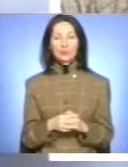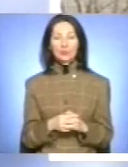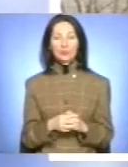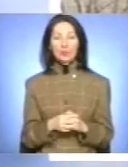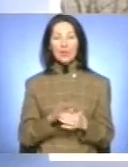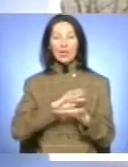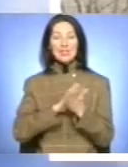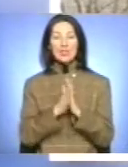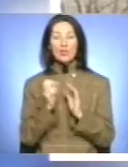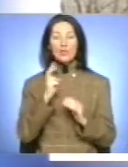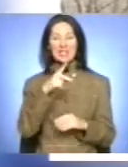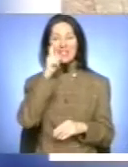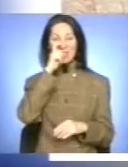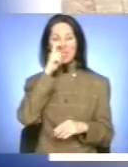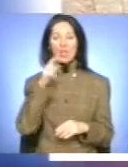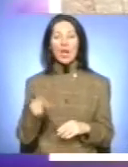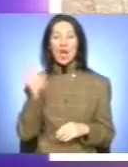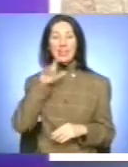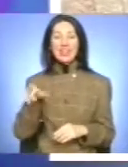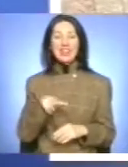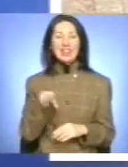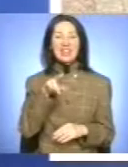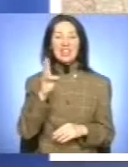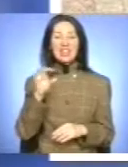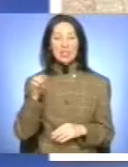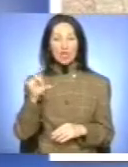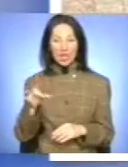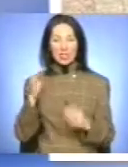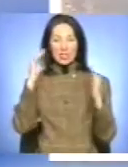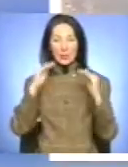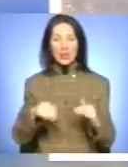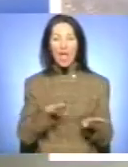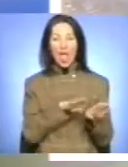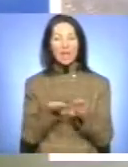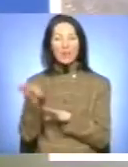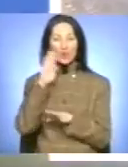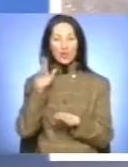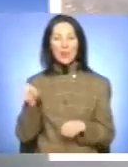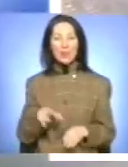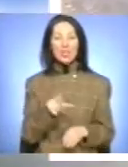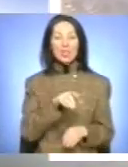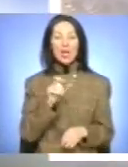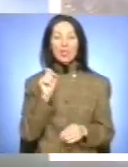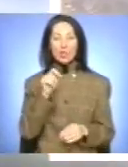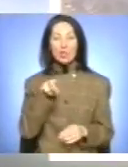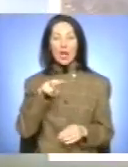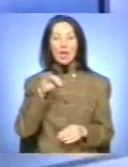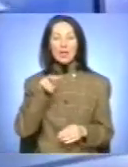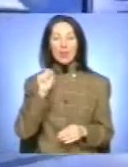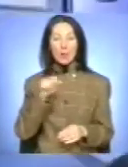Станом на 12 квітня на Дністрі спадає рівень води. На річках Золота Липа та Збруч ситуація